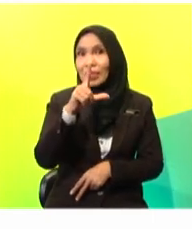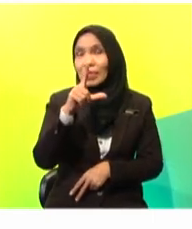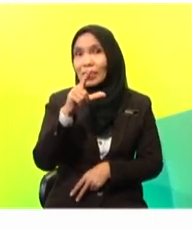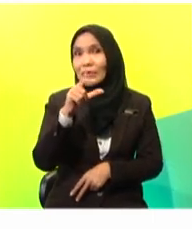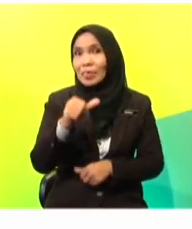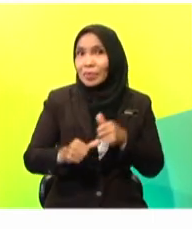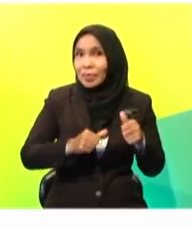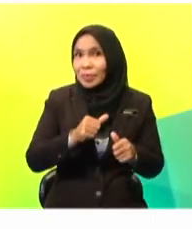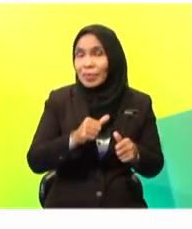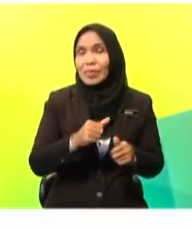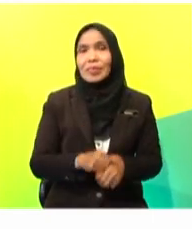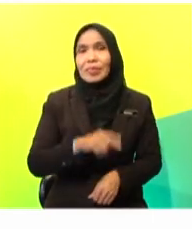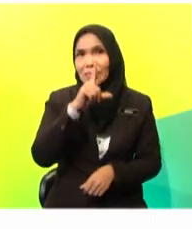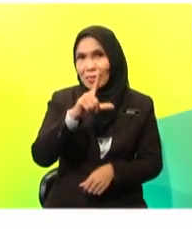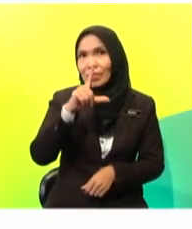llll